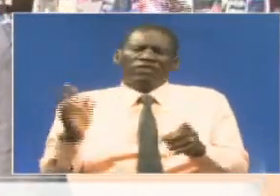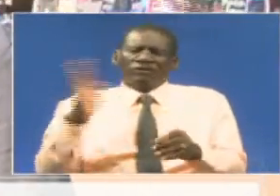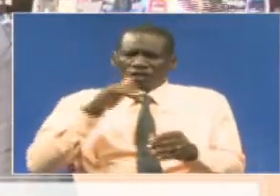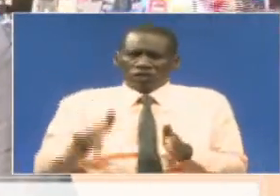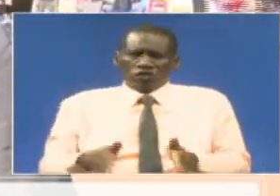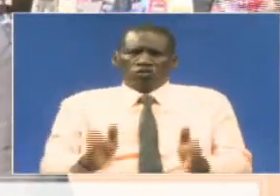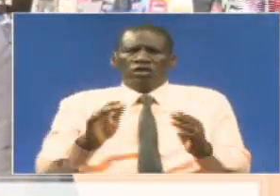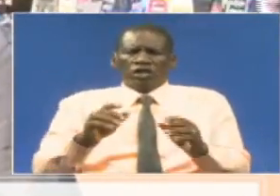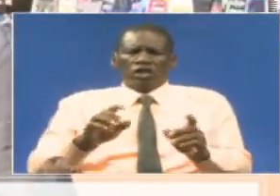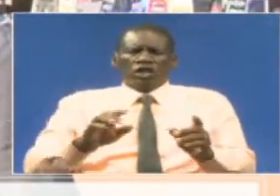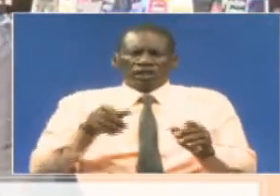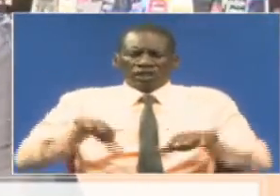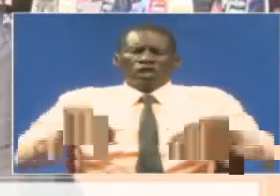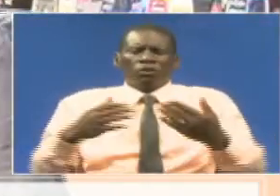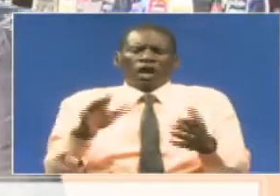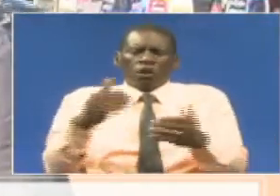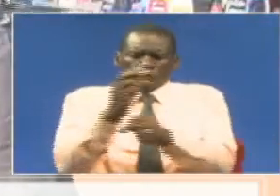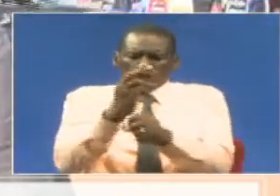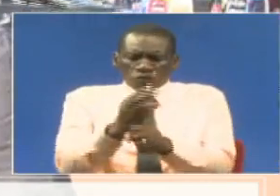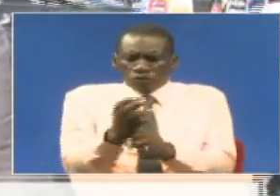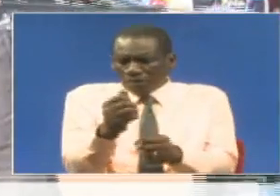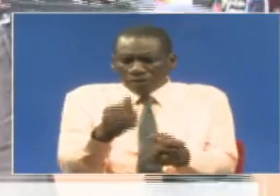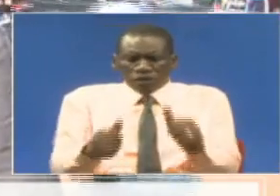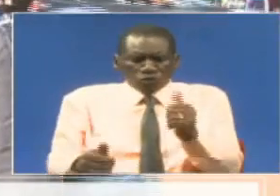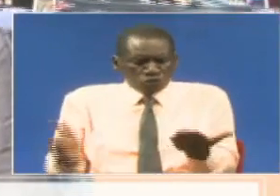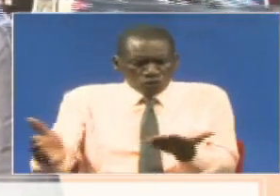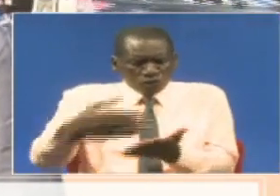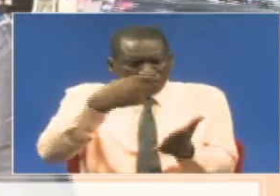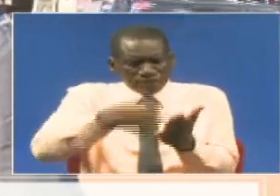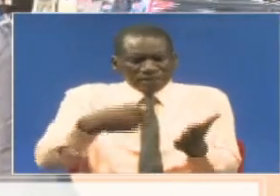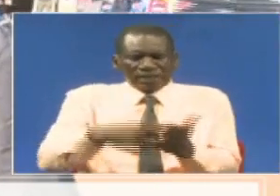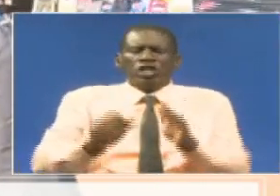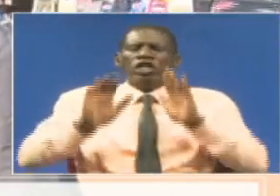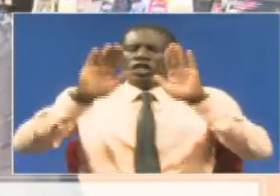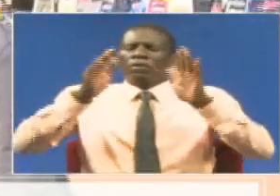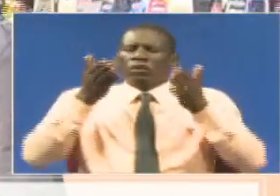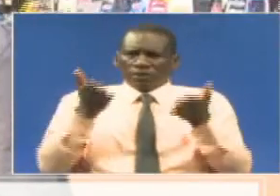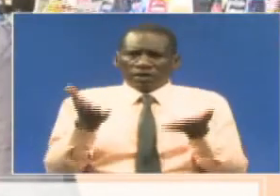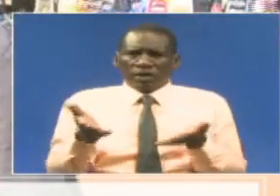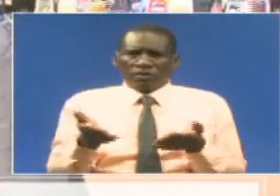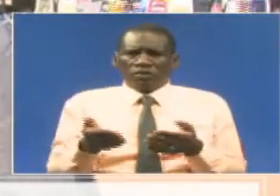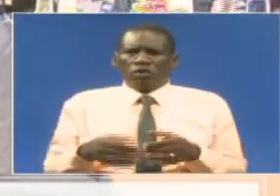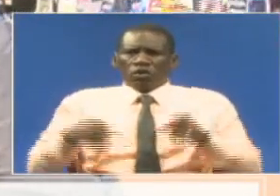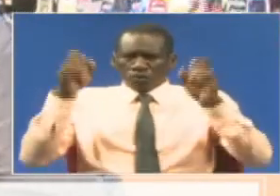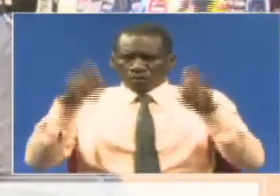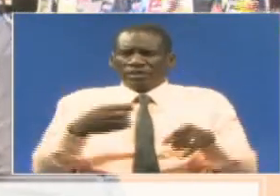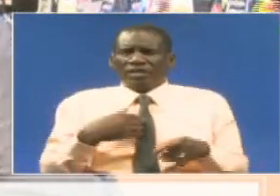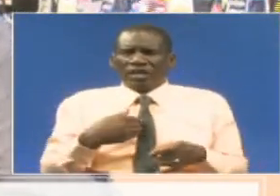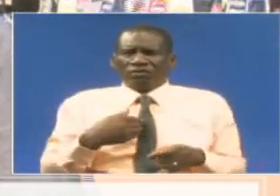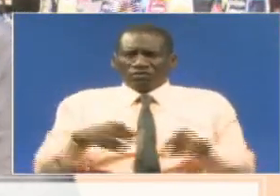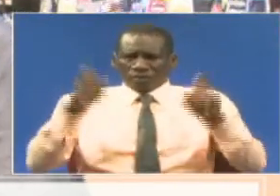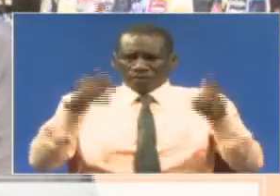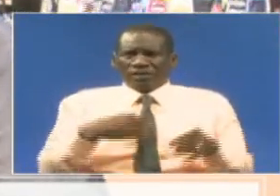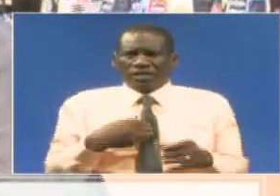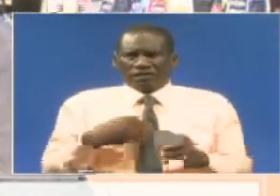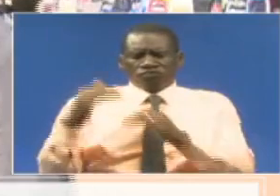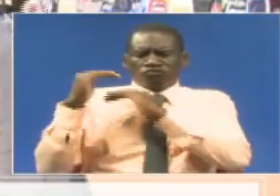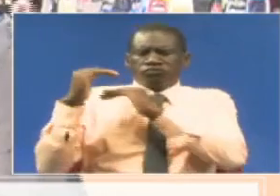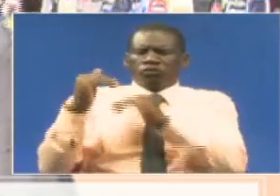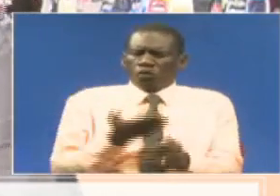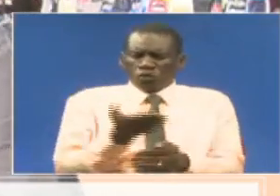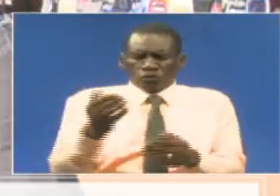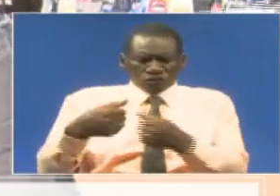spending. How we spend what we are collecting. So ile kitu muhimu hapa, lazima waweke ceiling za hizo